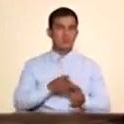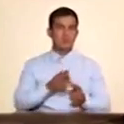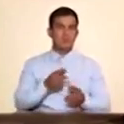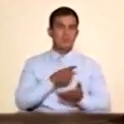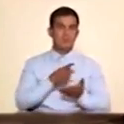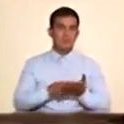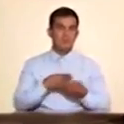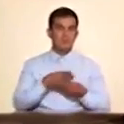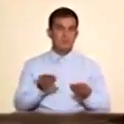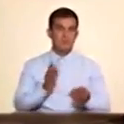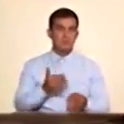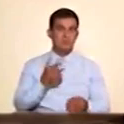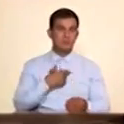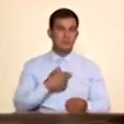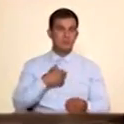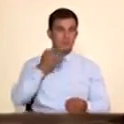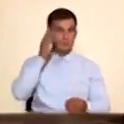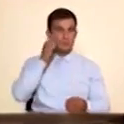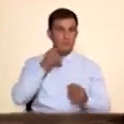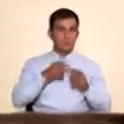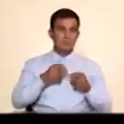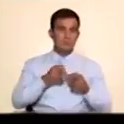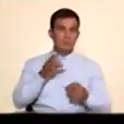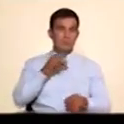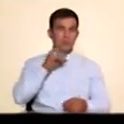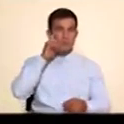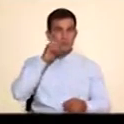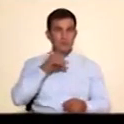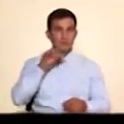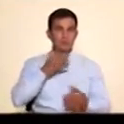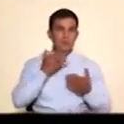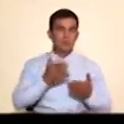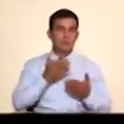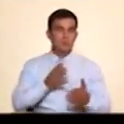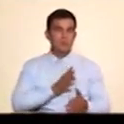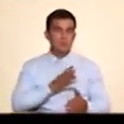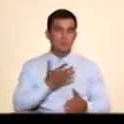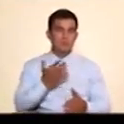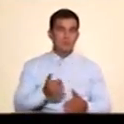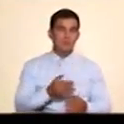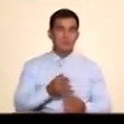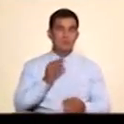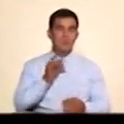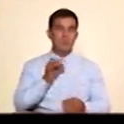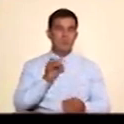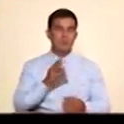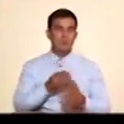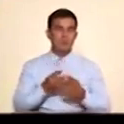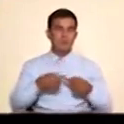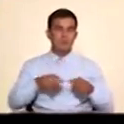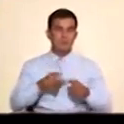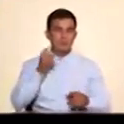bilimimizni sinovdan o'tkazib, nazoratdan o'tkazib olsak. Birinchi savolimiz: Franklarning mahalliy